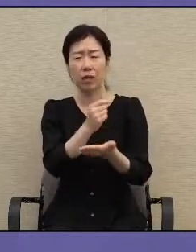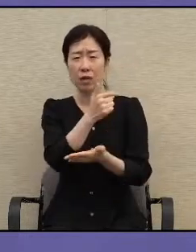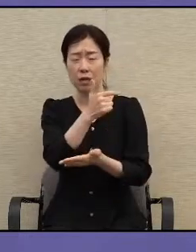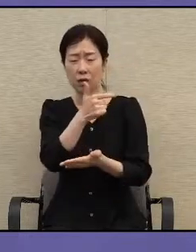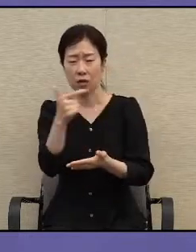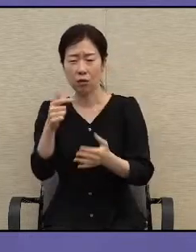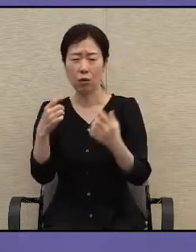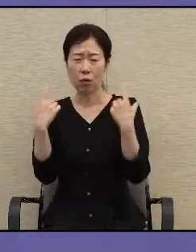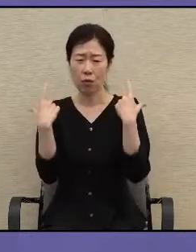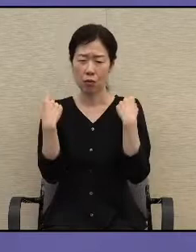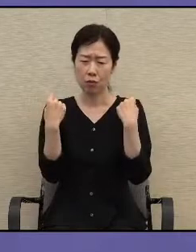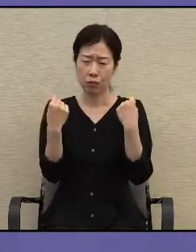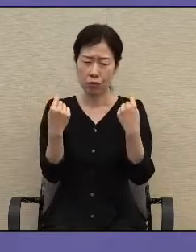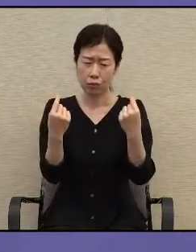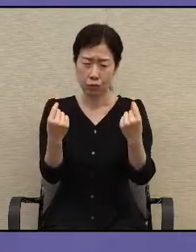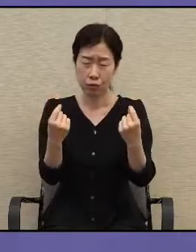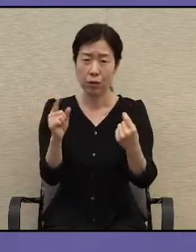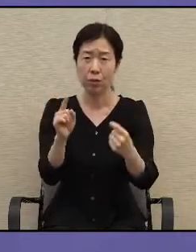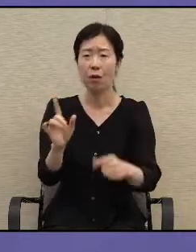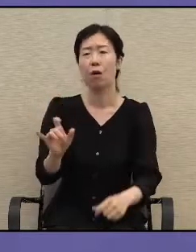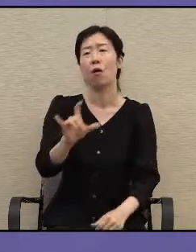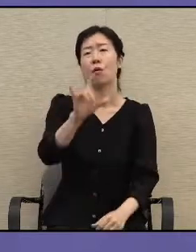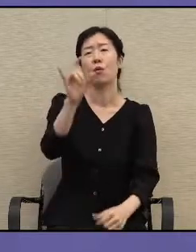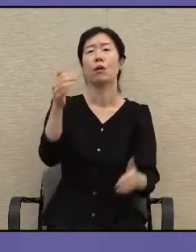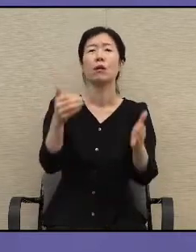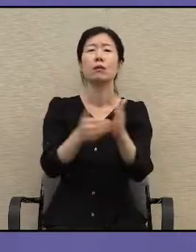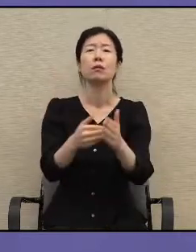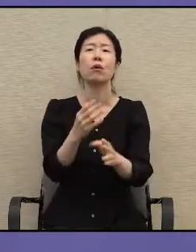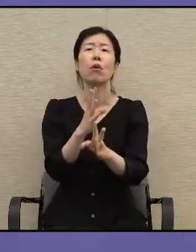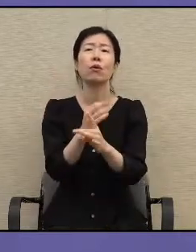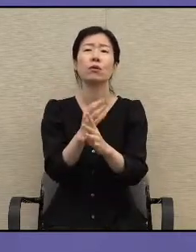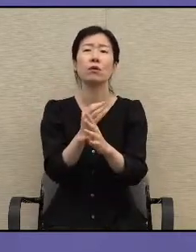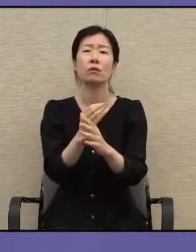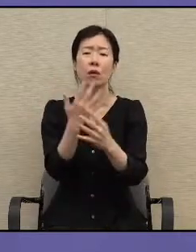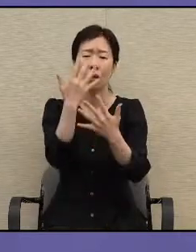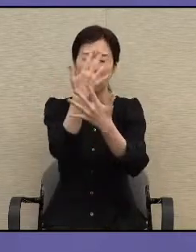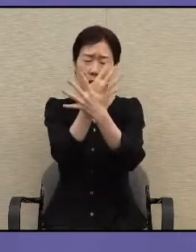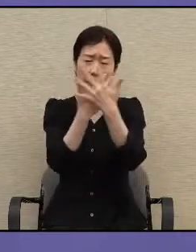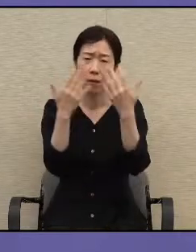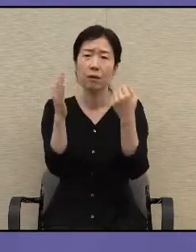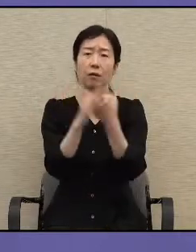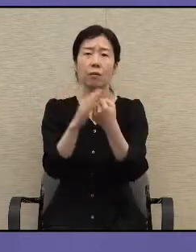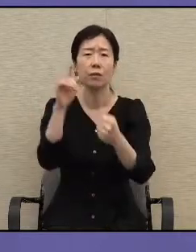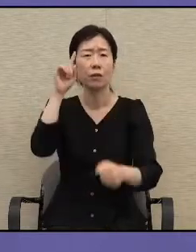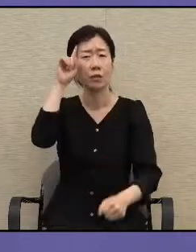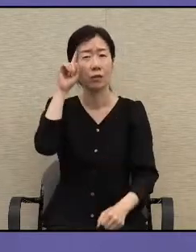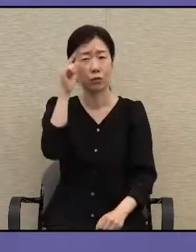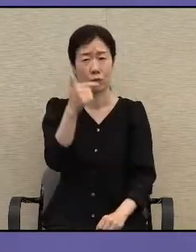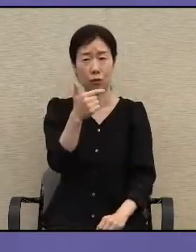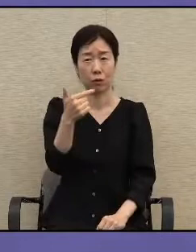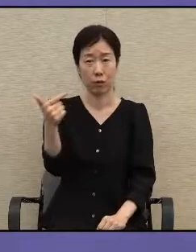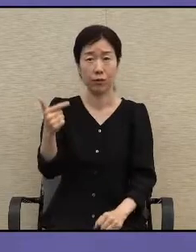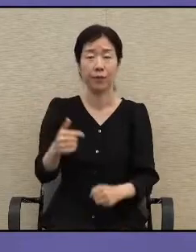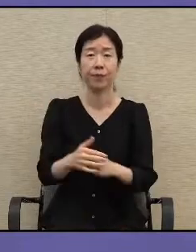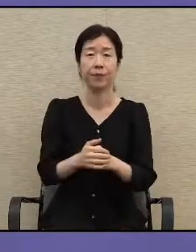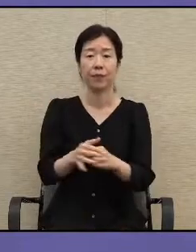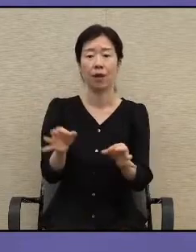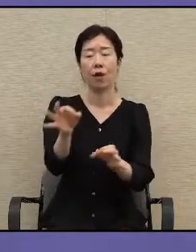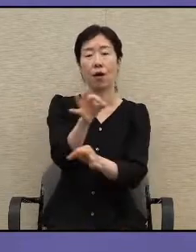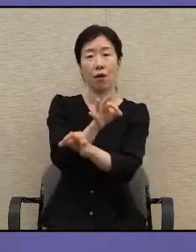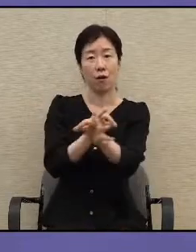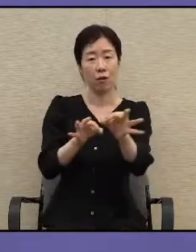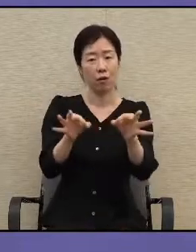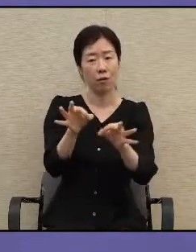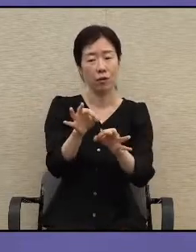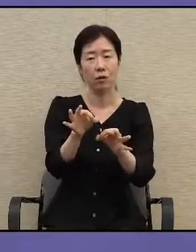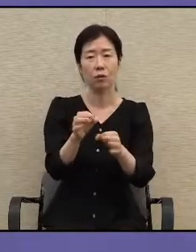끝날지 모른다고 하고 있는데 이것은 심리사회적인 영향이고 또한 정신건강 그리고 우리의 어떤 경제적인